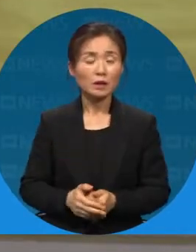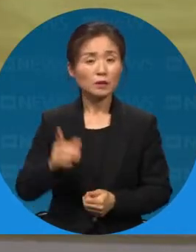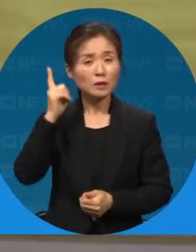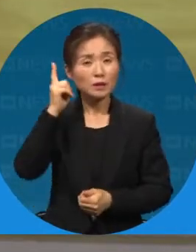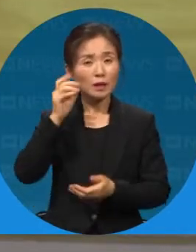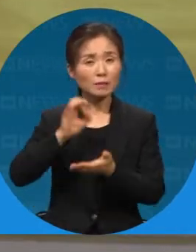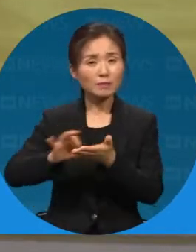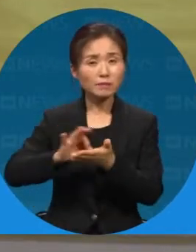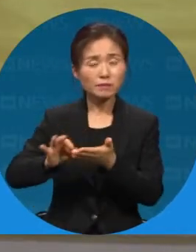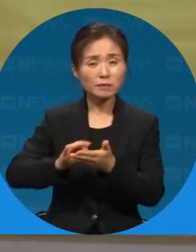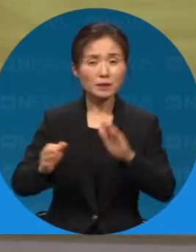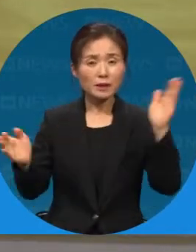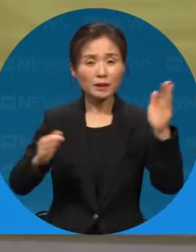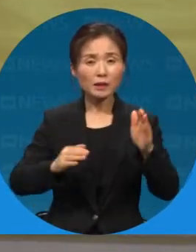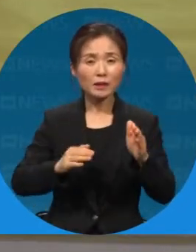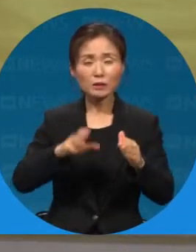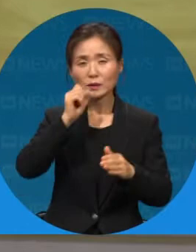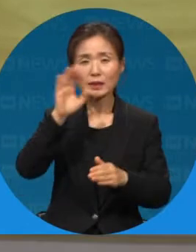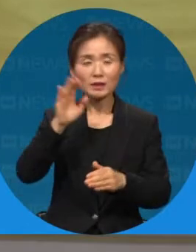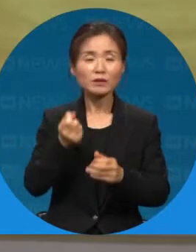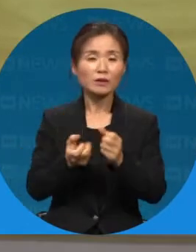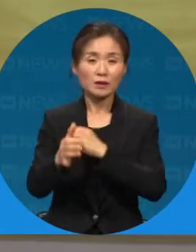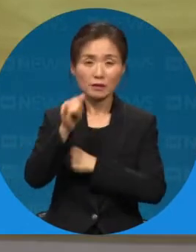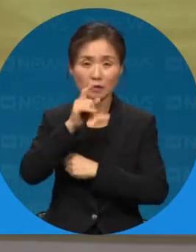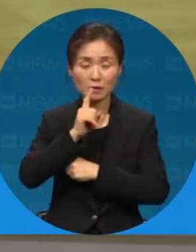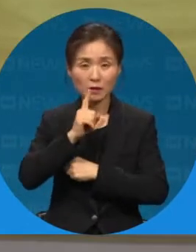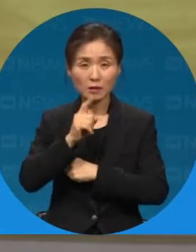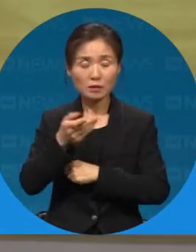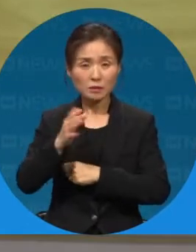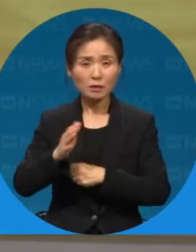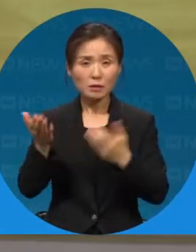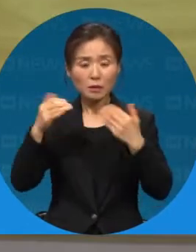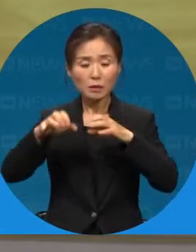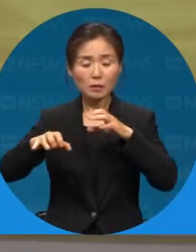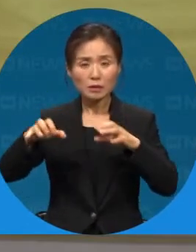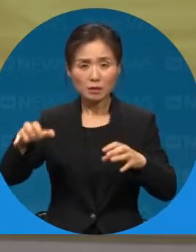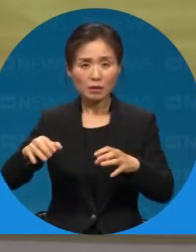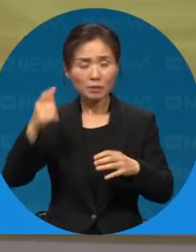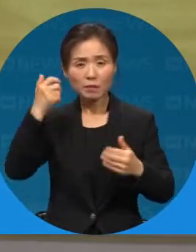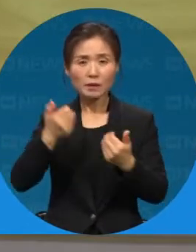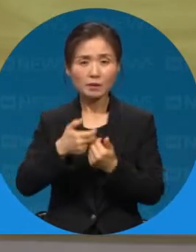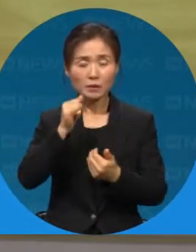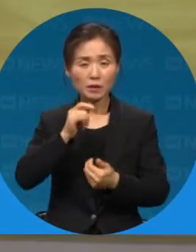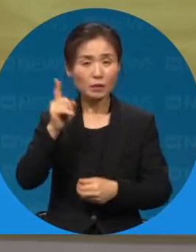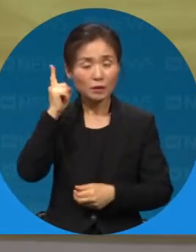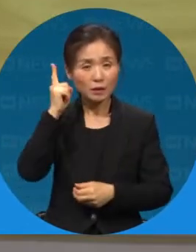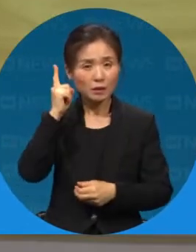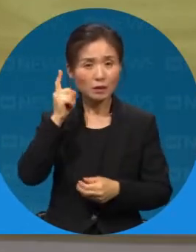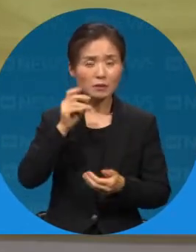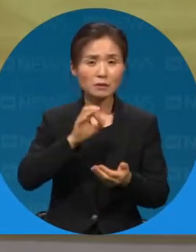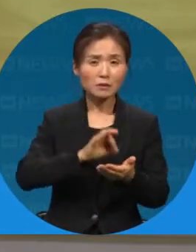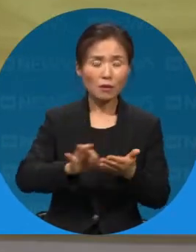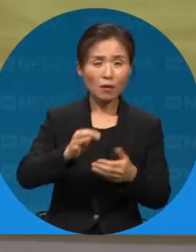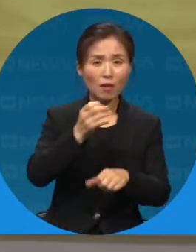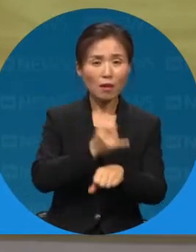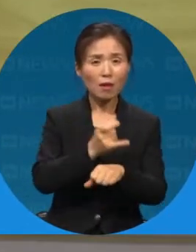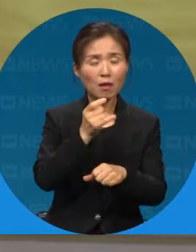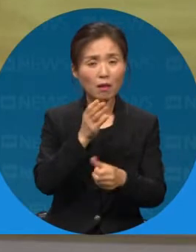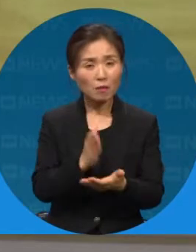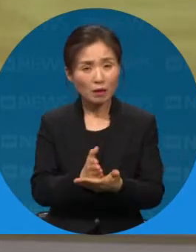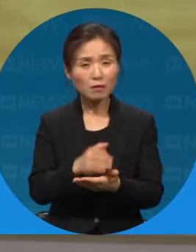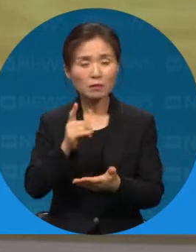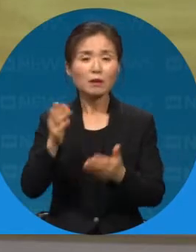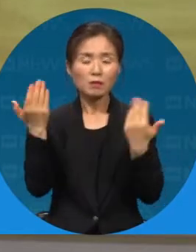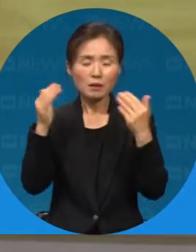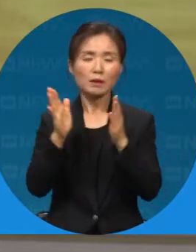악영향을 미친다는 건데요 현장에서 반발이 이어지고 있습니다 휴대전화 사용 여부는 학교가 자율적으로 결정할